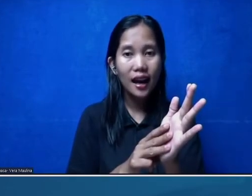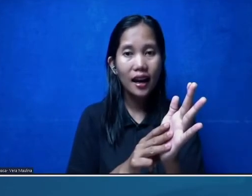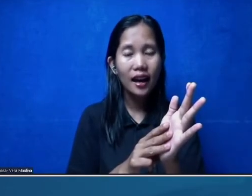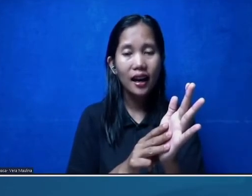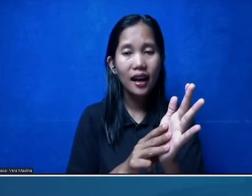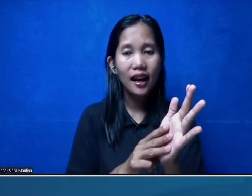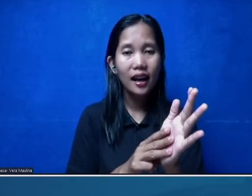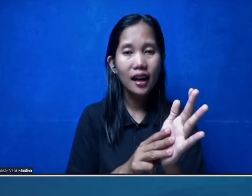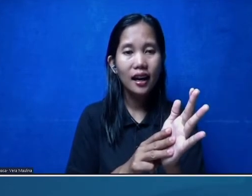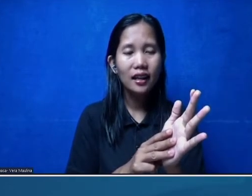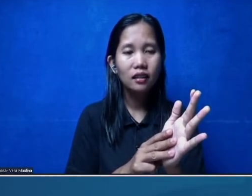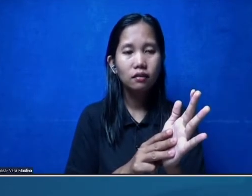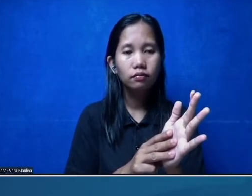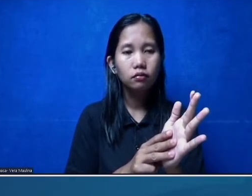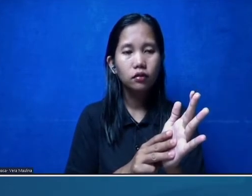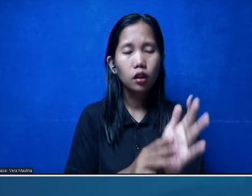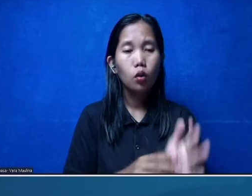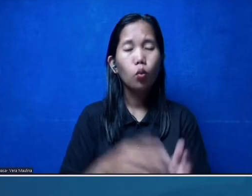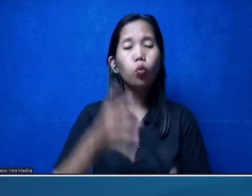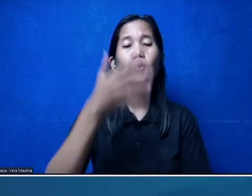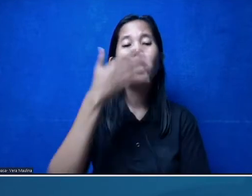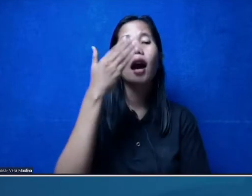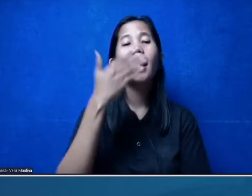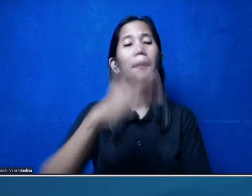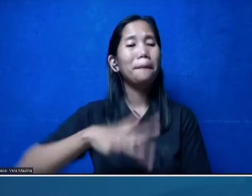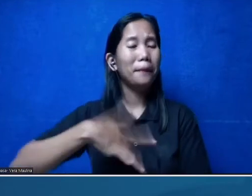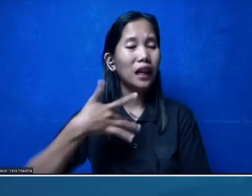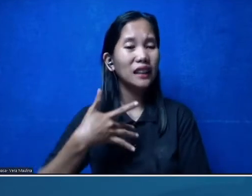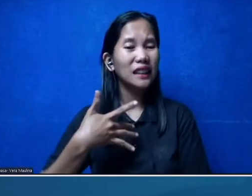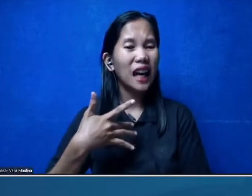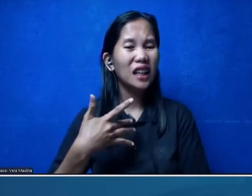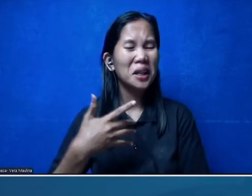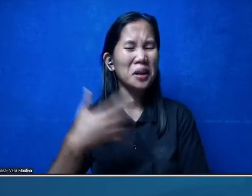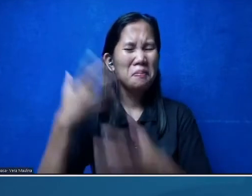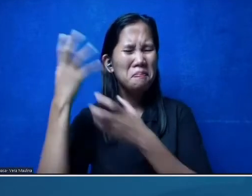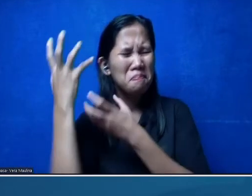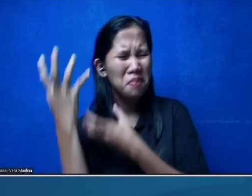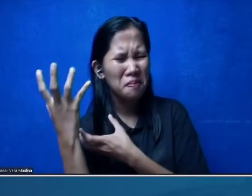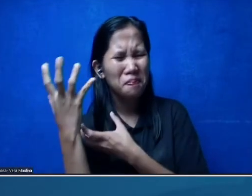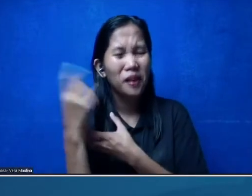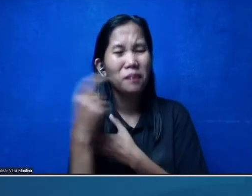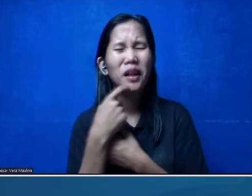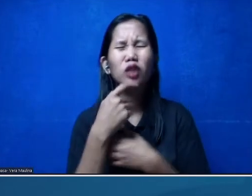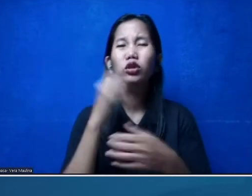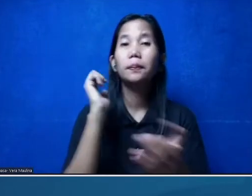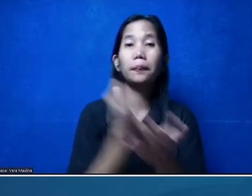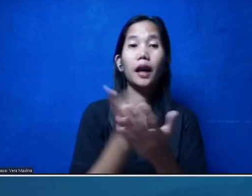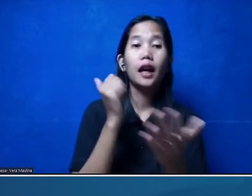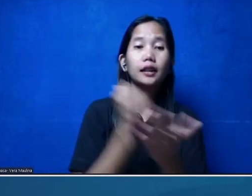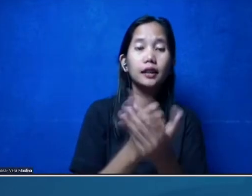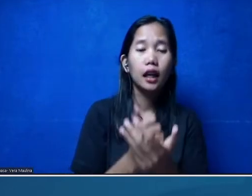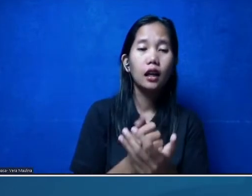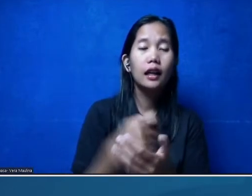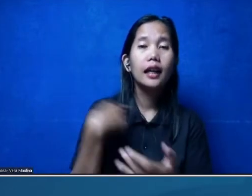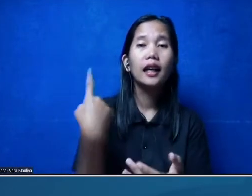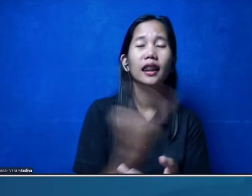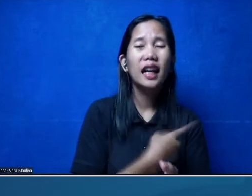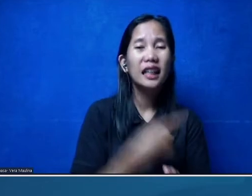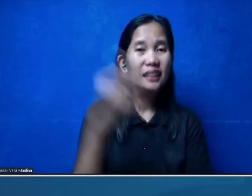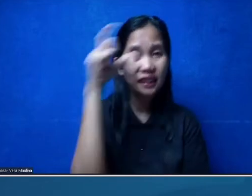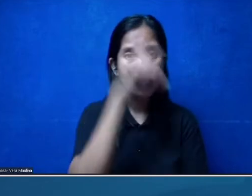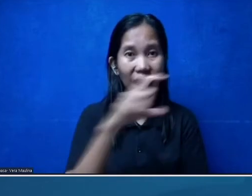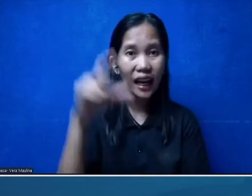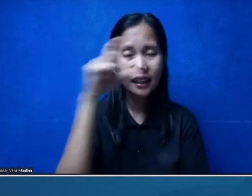mencari kita di dalam beban yang berat dan ini Allah lakukan sejak di taman eden ketika Adam dan Hawa punya